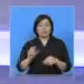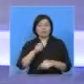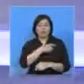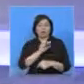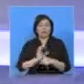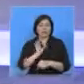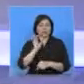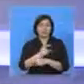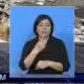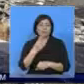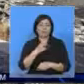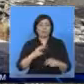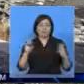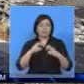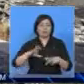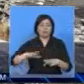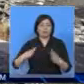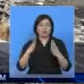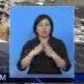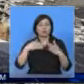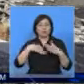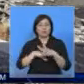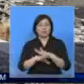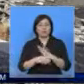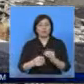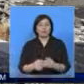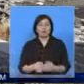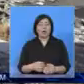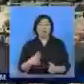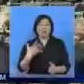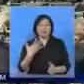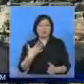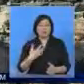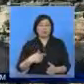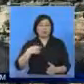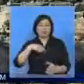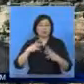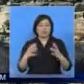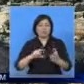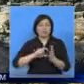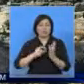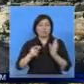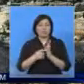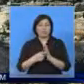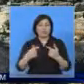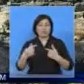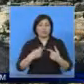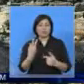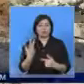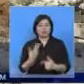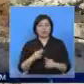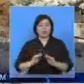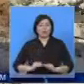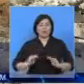Біреуі дәргерлер тексеруінен соң үйіне жіберілген. Ал бесеуі жансақтау бөліміне түсті. Зардап шеккендердің үшеуі